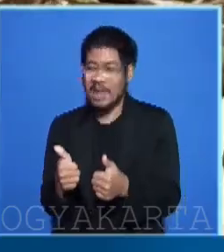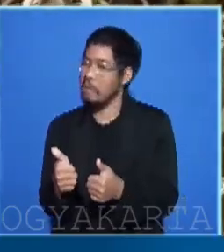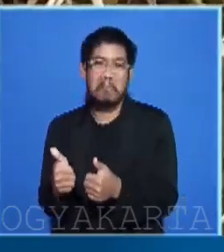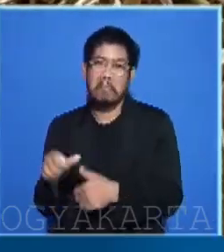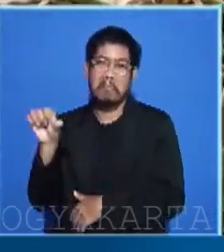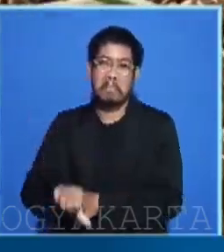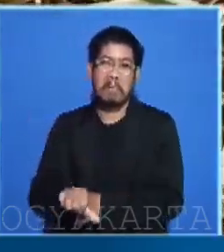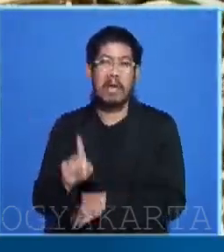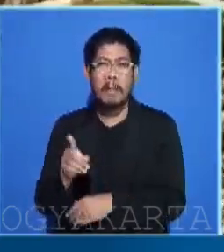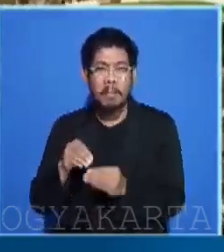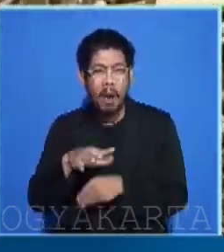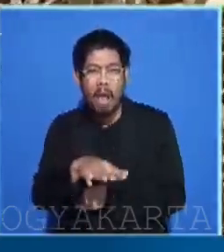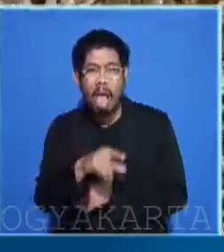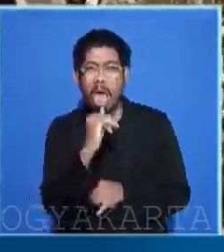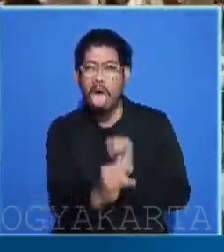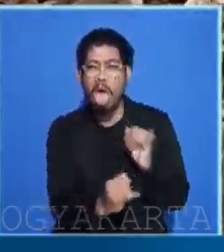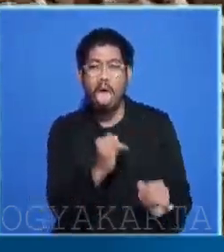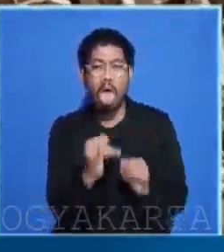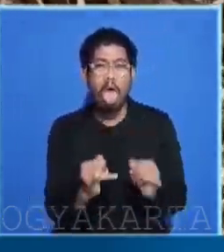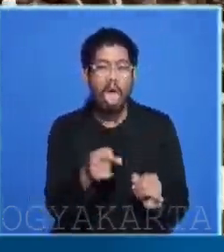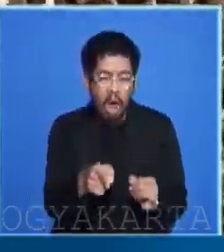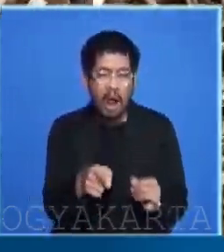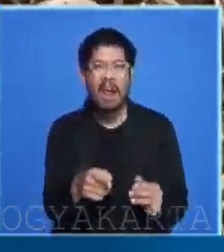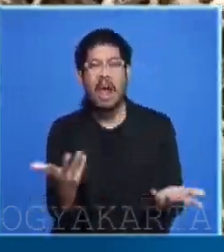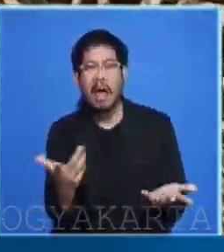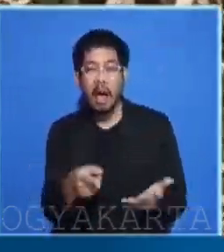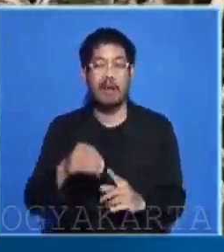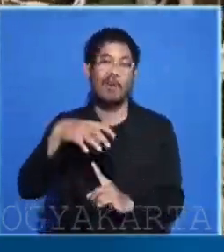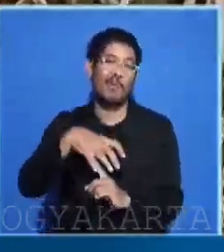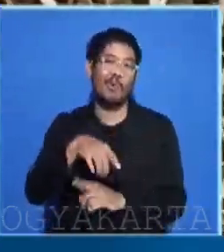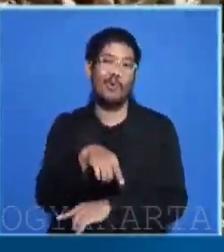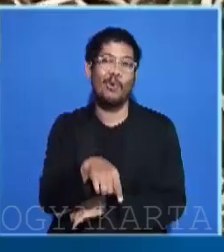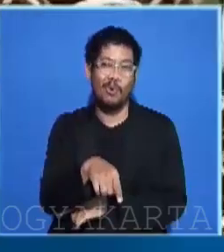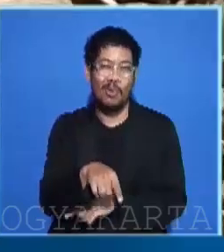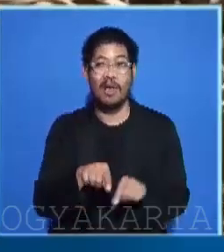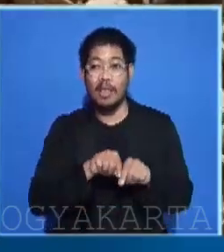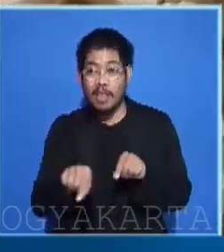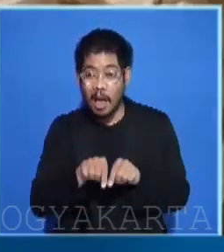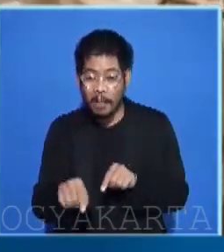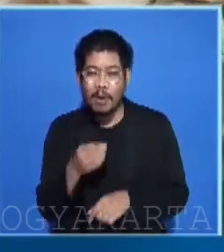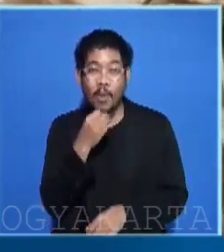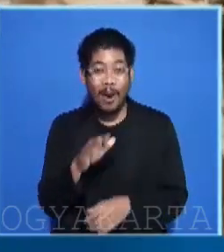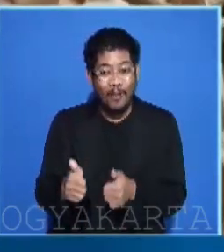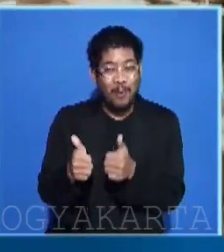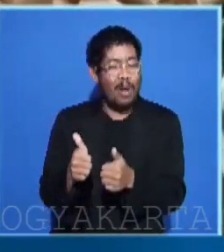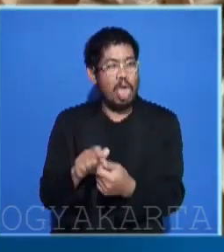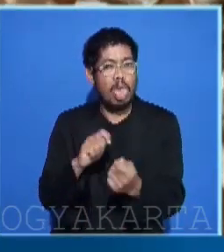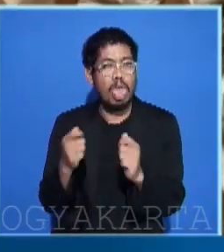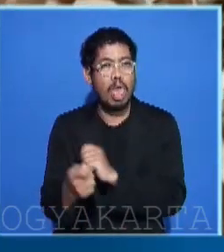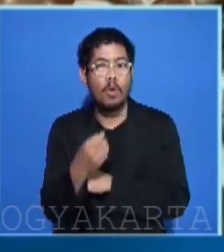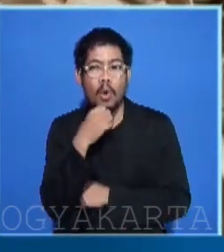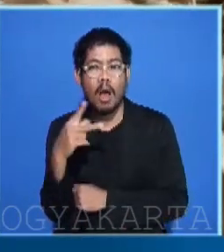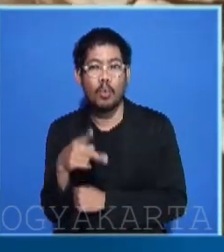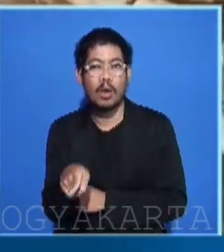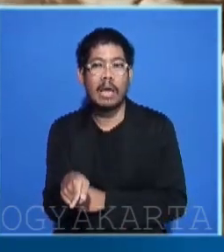kutu daun serta jamur trotol selain membuat tanaman menjadi kerdil dan menguning di bagian daun akibatnya petani harus memanen tanaman